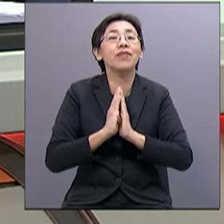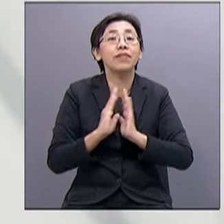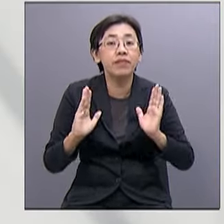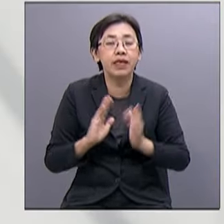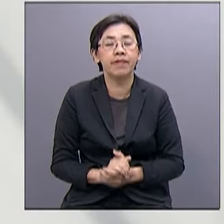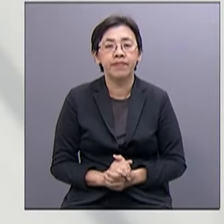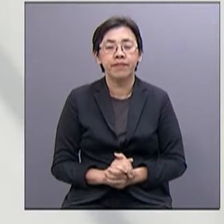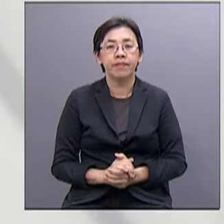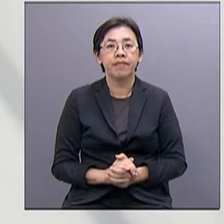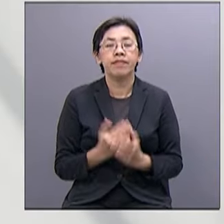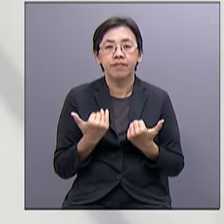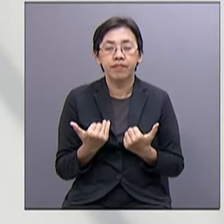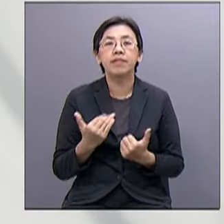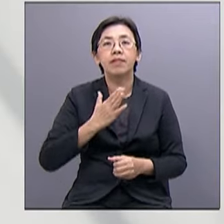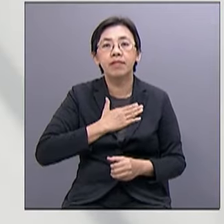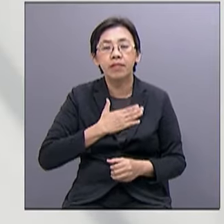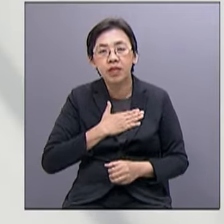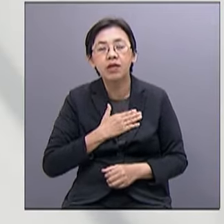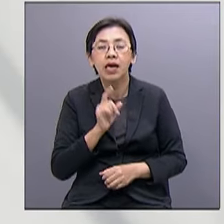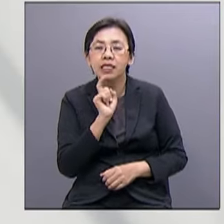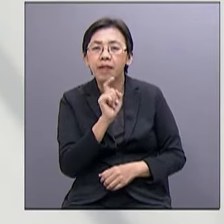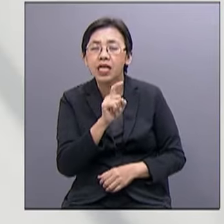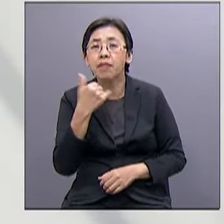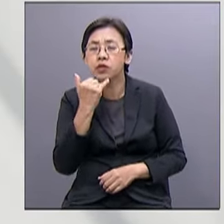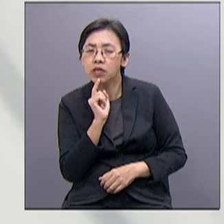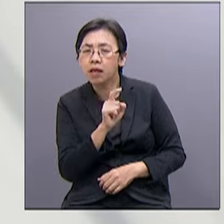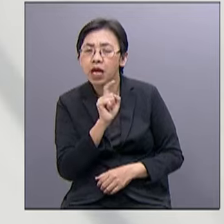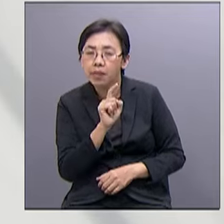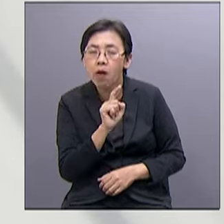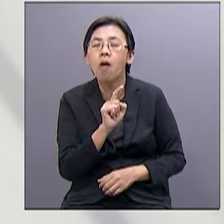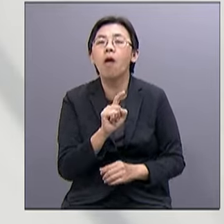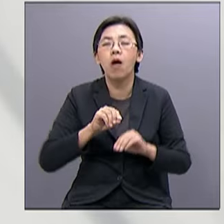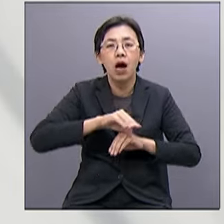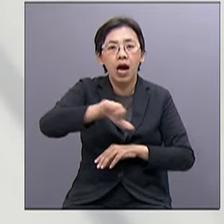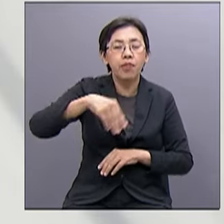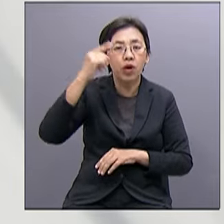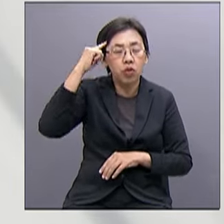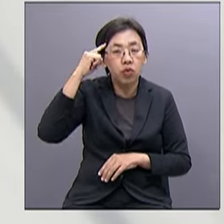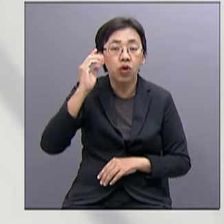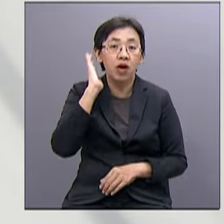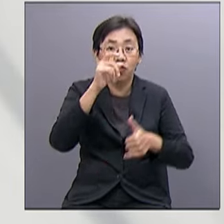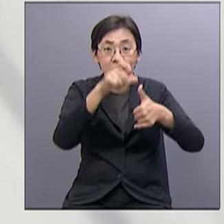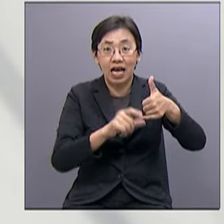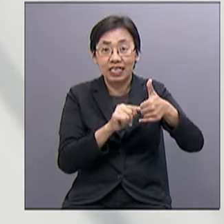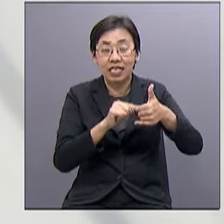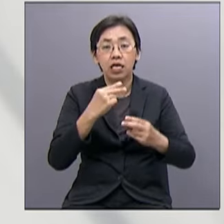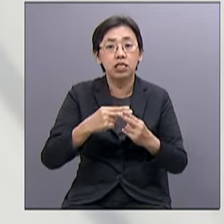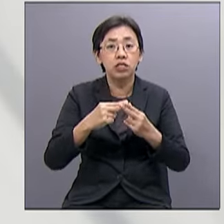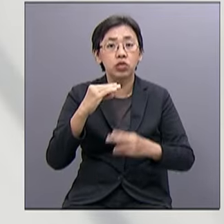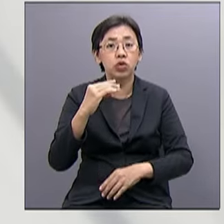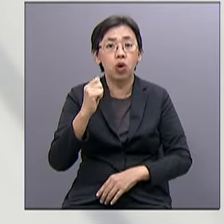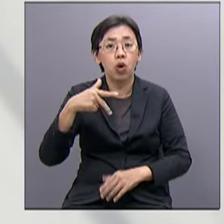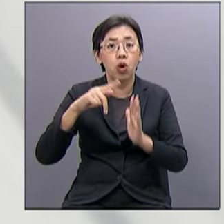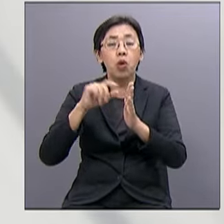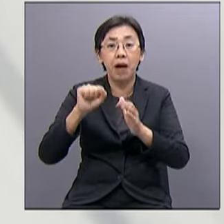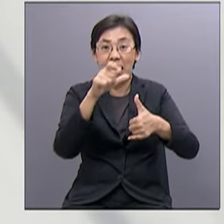ณวันนี้เราติดตามมาให้คุณผู้ชมได้รับชมกันเนื่องจากว่าการได้ตัวนายโอภาสมาเนี่ยถือเป็นกุญแจที่สำคัญนะคะที่จะ